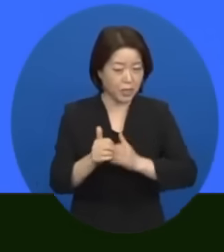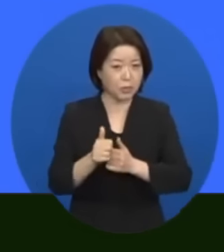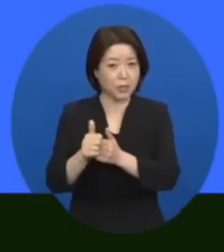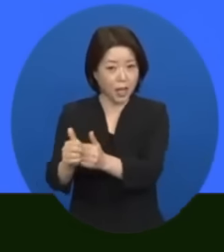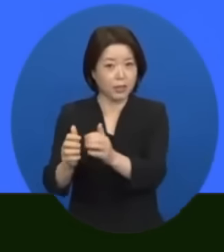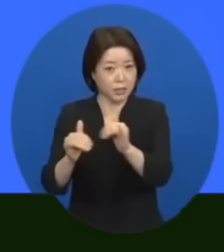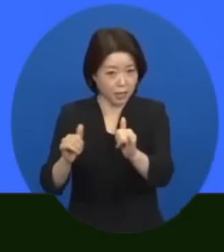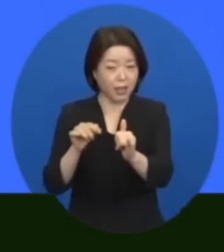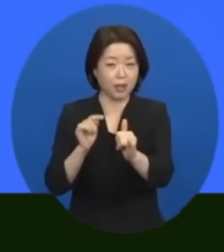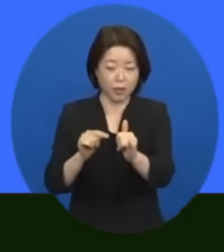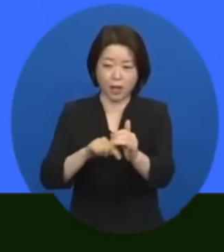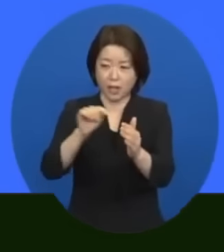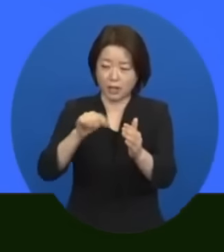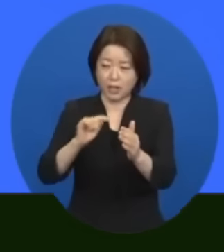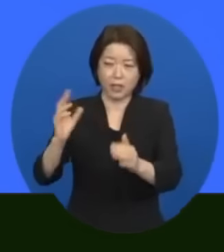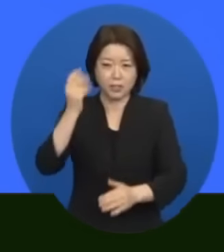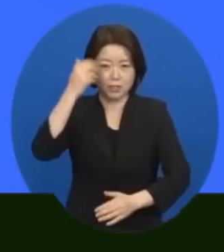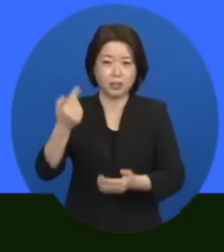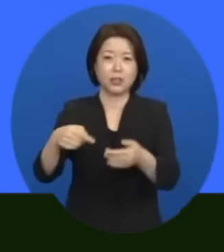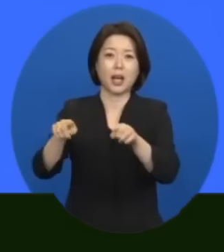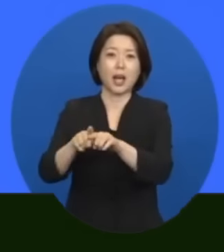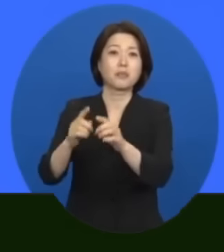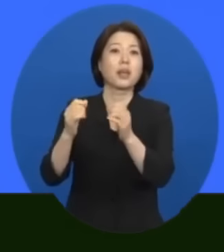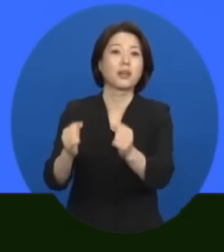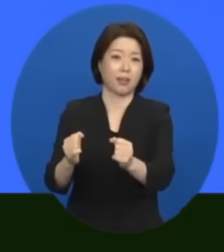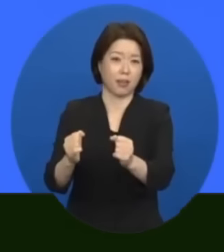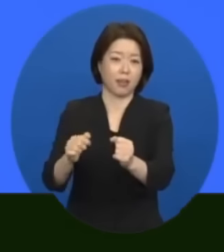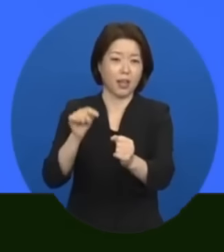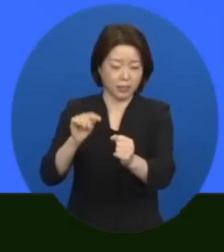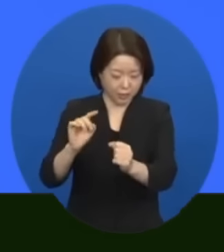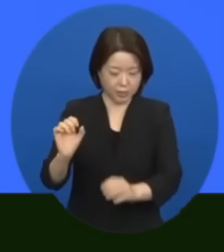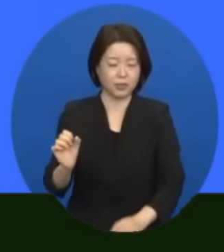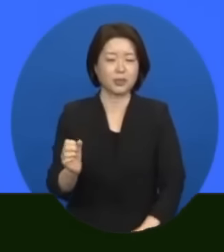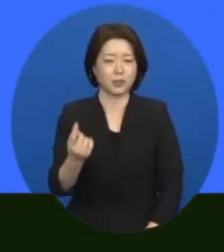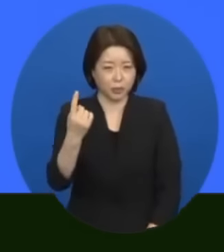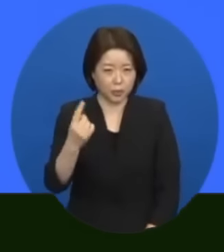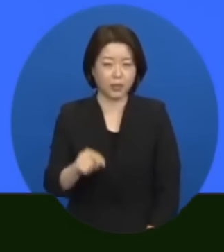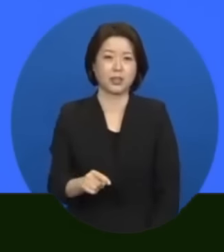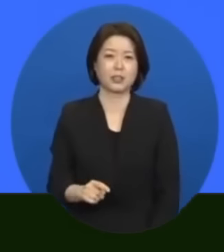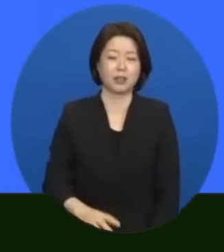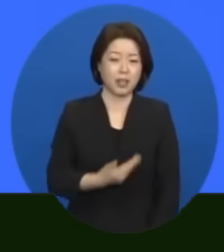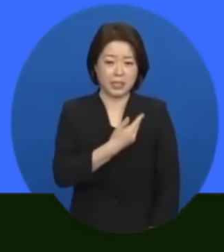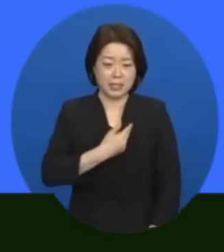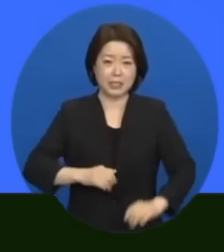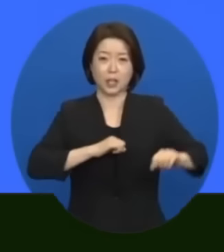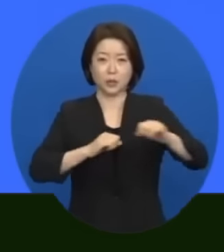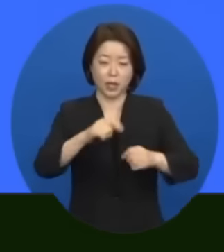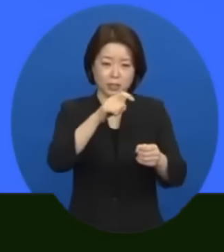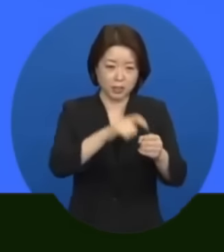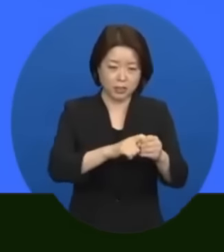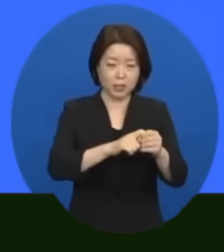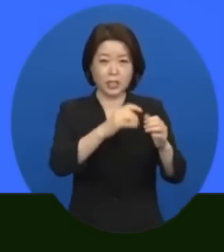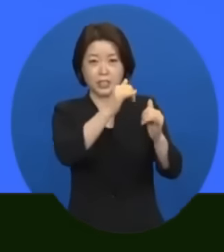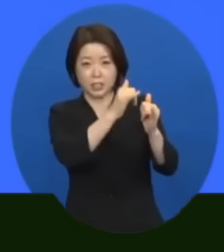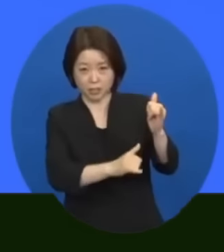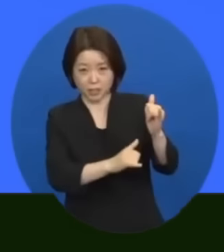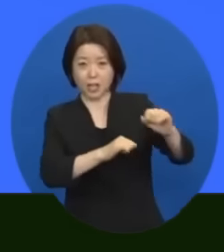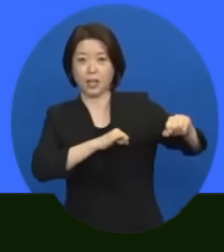함께 계셔서 그래서 그들을 통하여서 사도행전적 역사를 그때만이